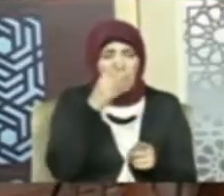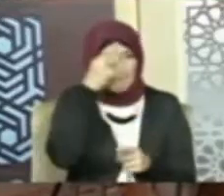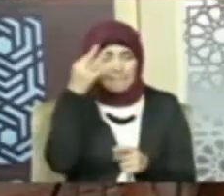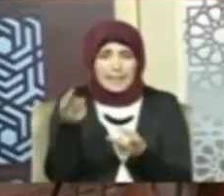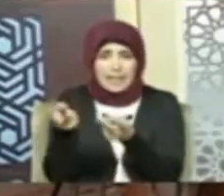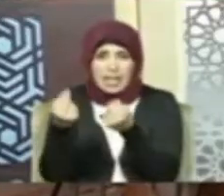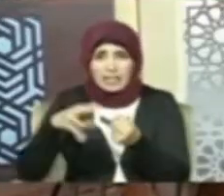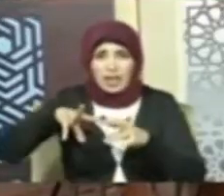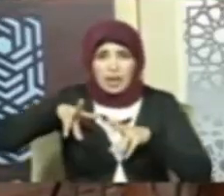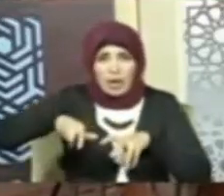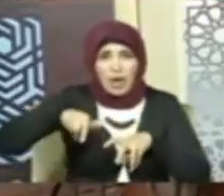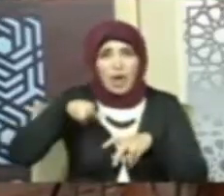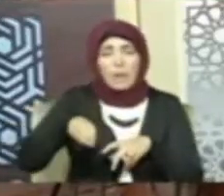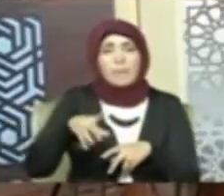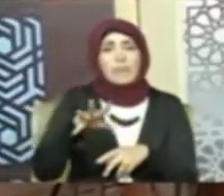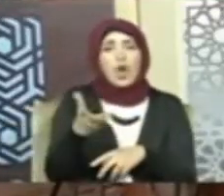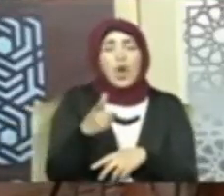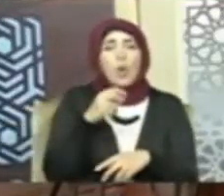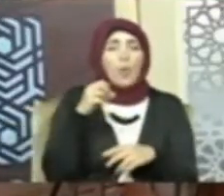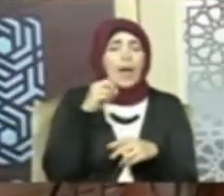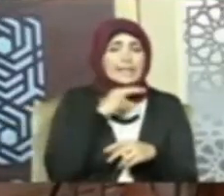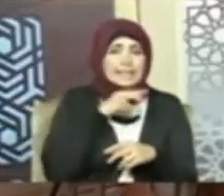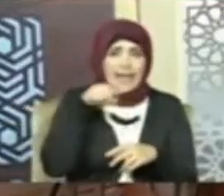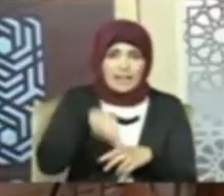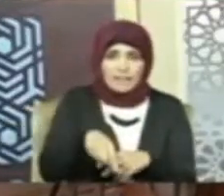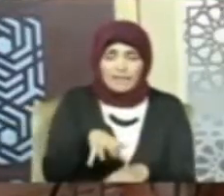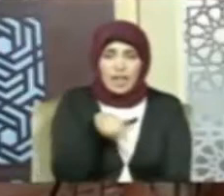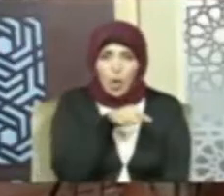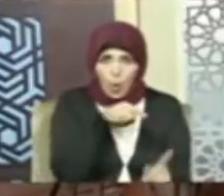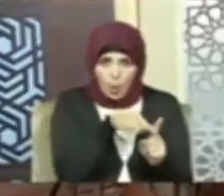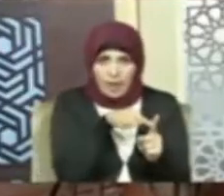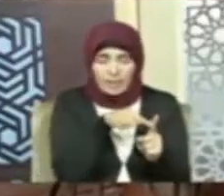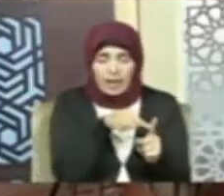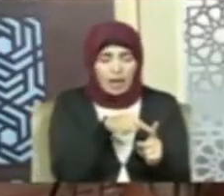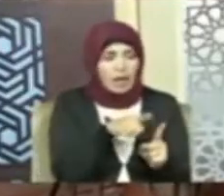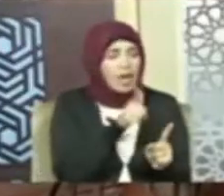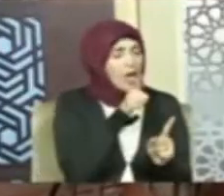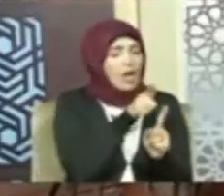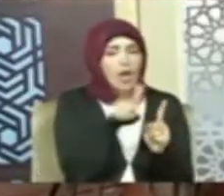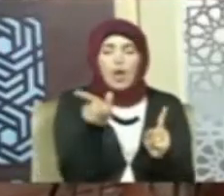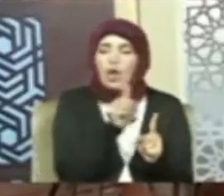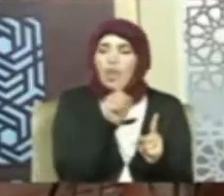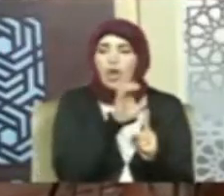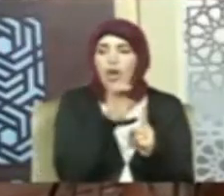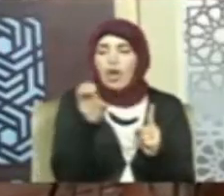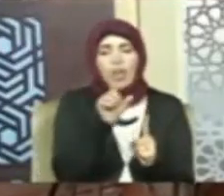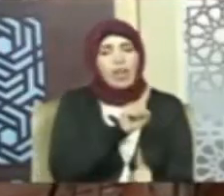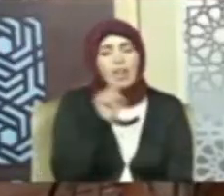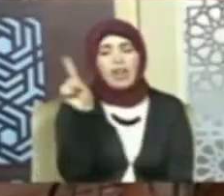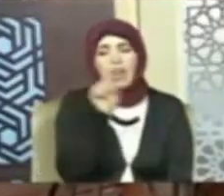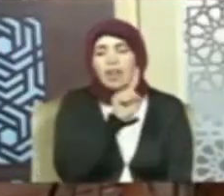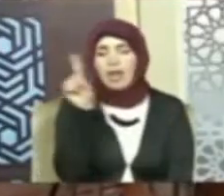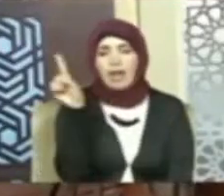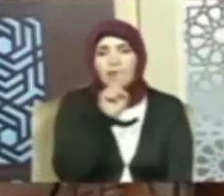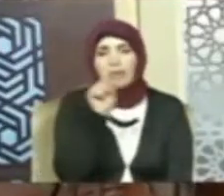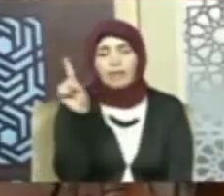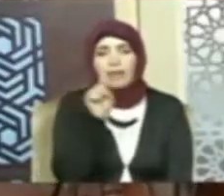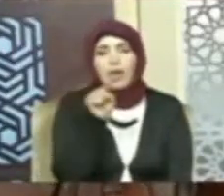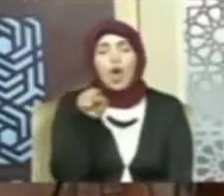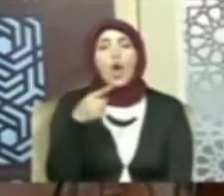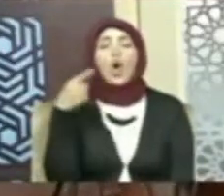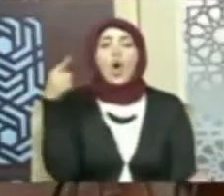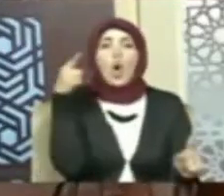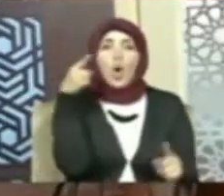ويشرب الخم ويخاف من الله مع ذلك؟ قال: لا يا بنت الصديق،